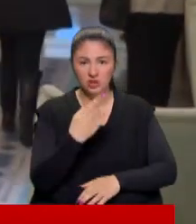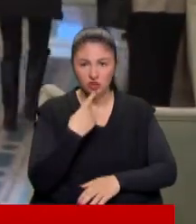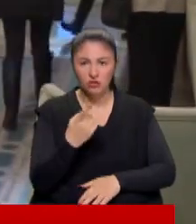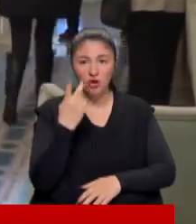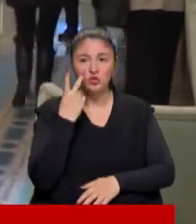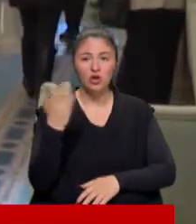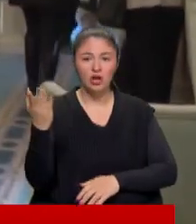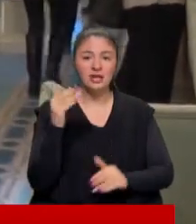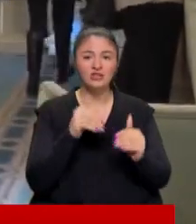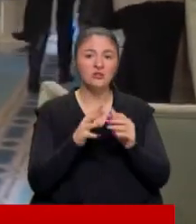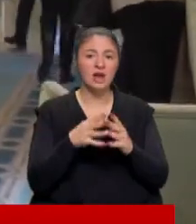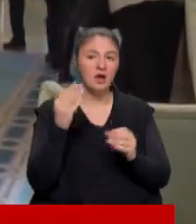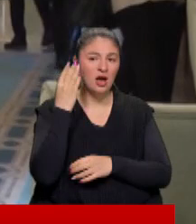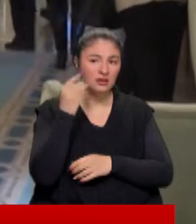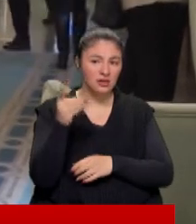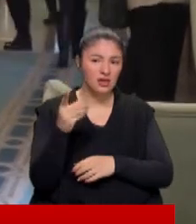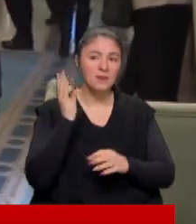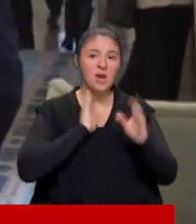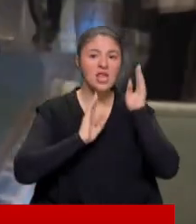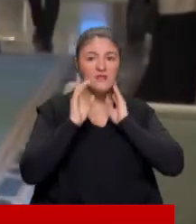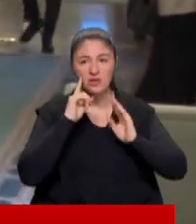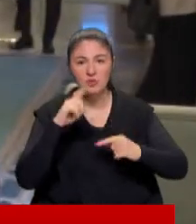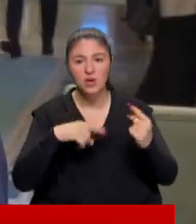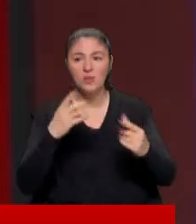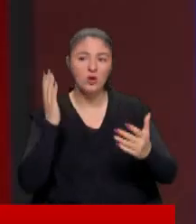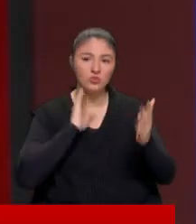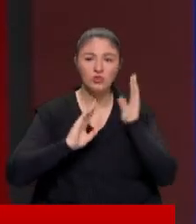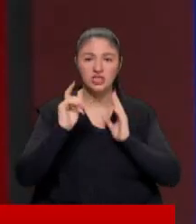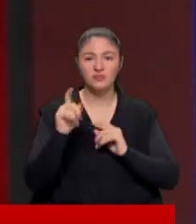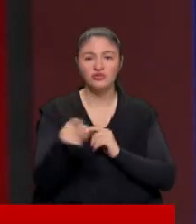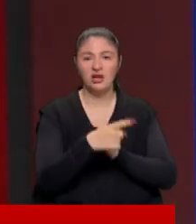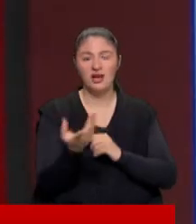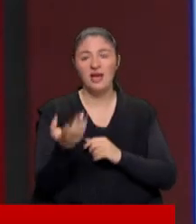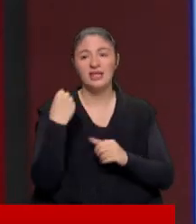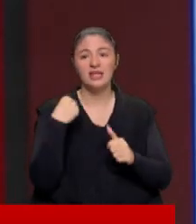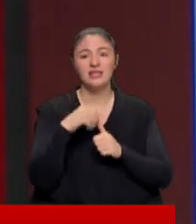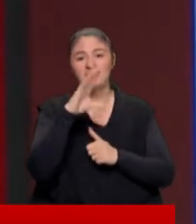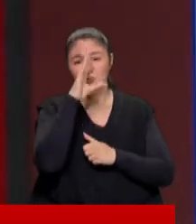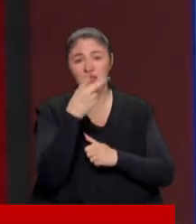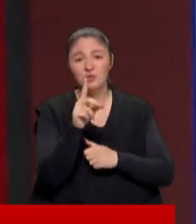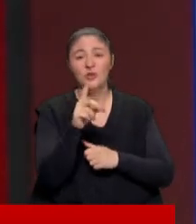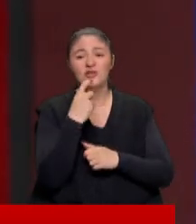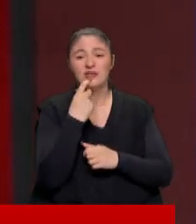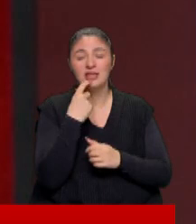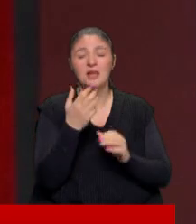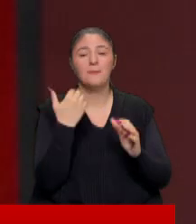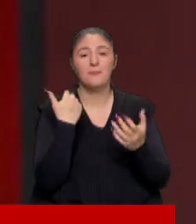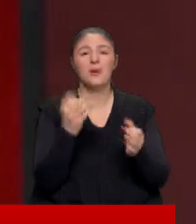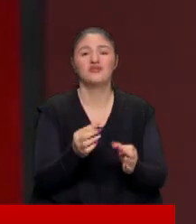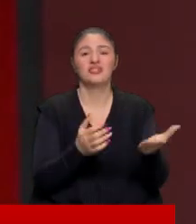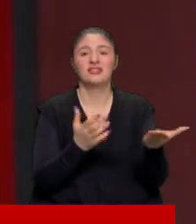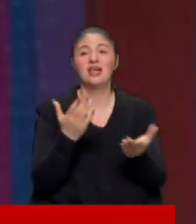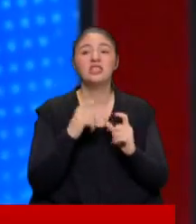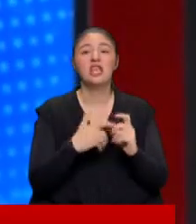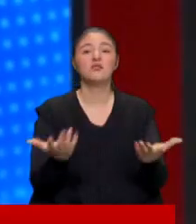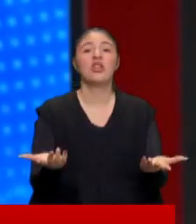diyordu. Görülüyor ki seçimi kaybedeceğini anladı. Pehlivan bulamıyor. Güreştirecek. Yeniden İstanbul zaten 2019'da başladı.